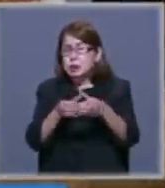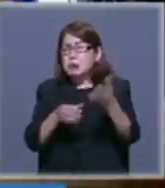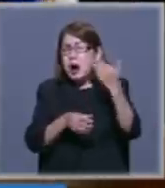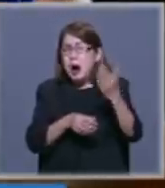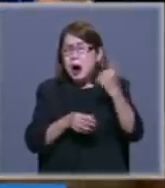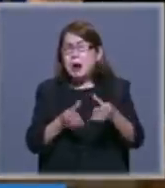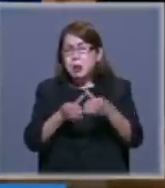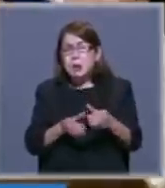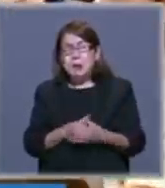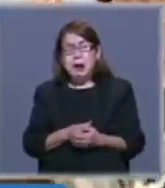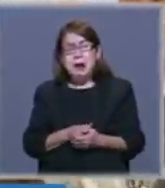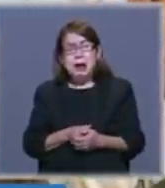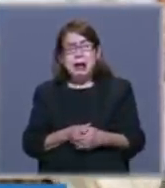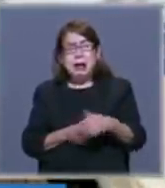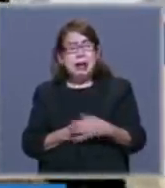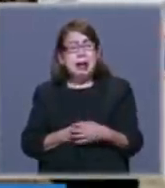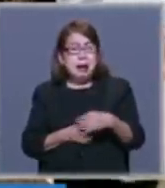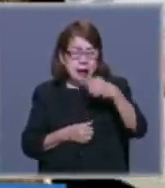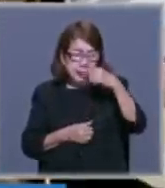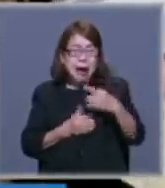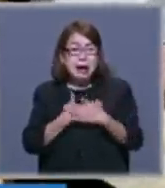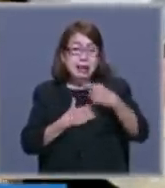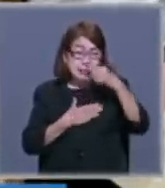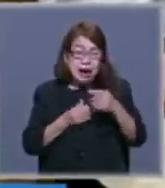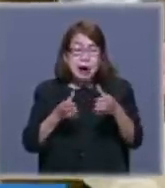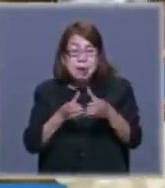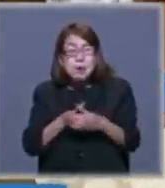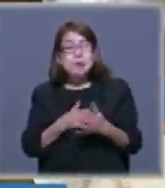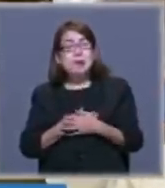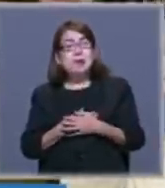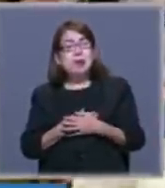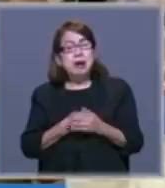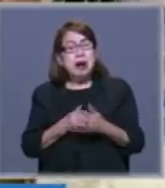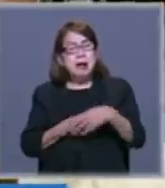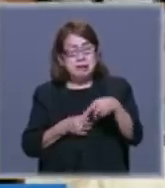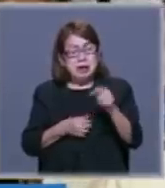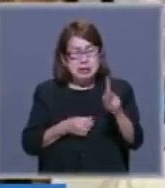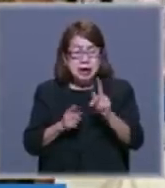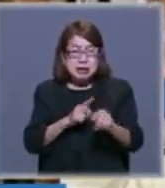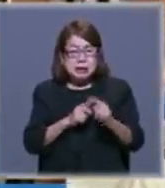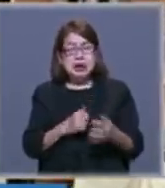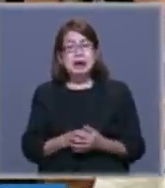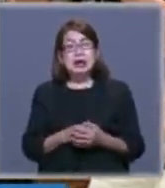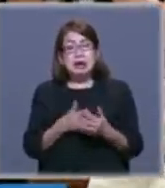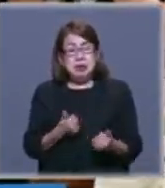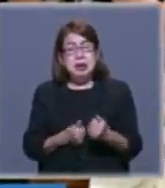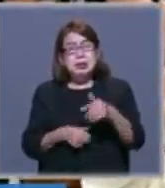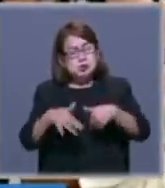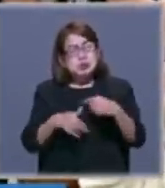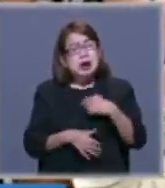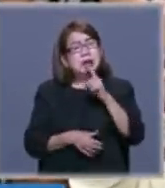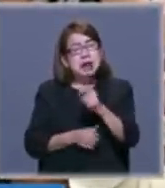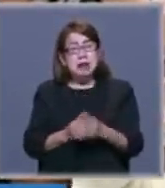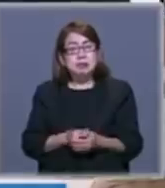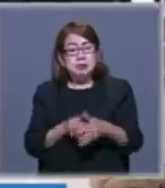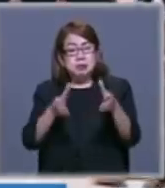ย่อมเชื่อมโยงไปกับการยุบพรรคพลังประชาชนแน่นอนโดยเฉพาะอย่างยิ่งคำถามที่คนตั้งคำถามและอยากรู้ก็คือว่ายุบไทยรักษาชาติไ